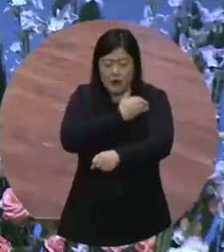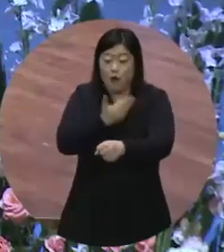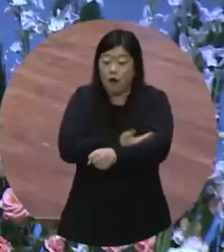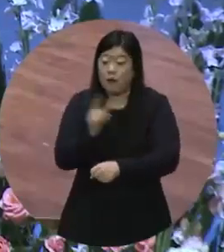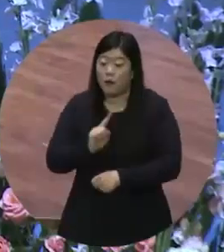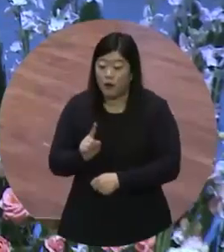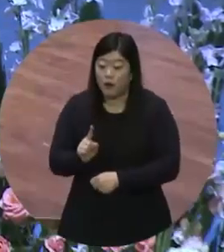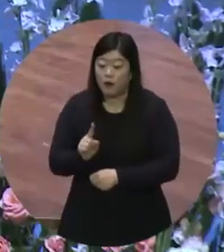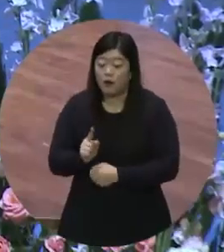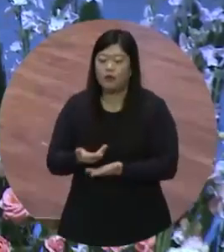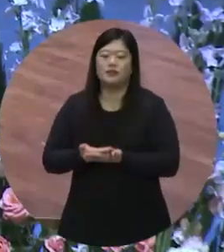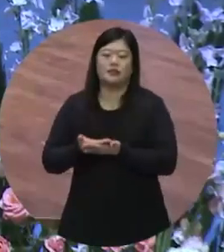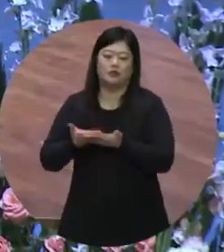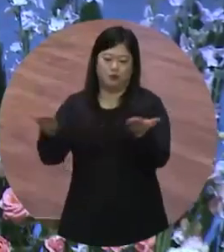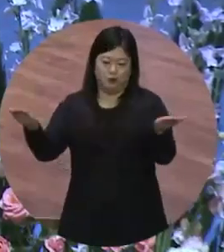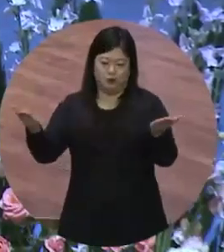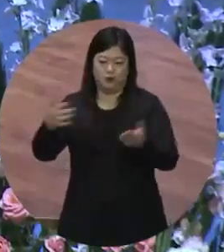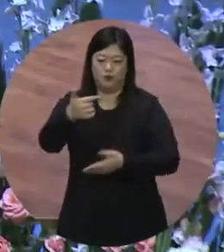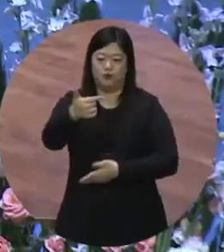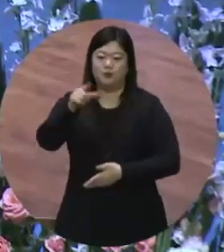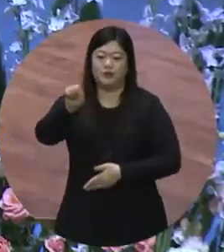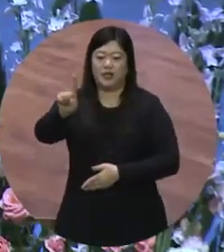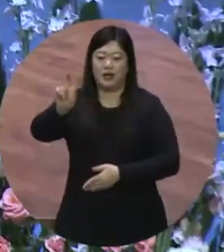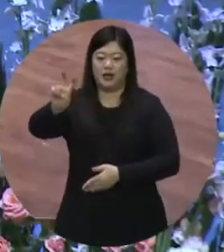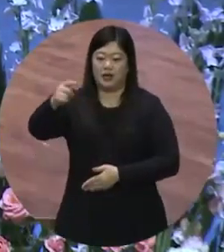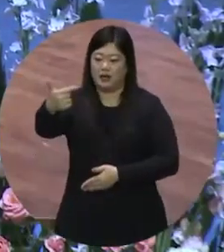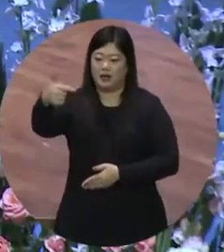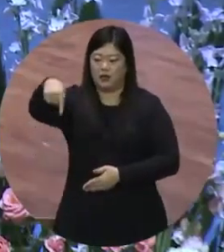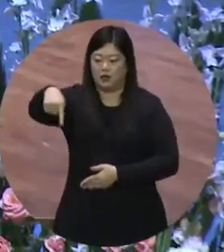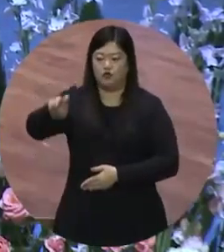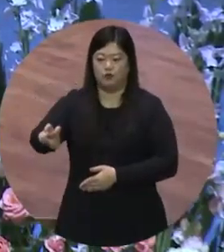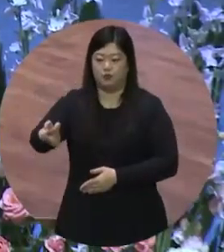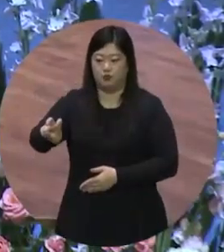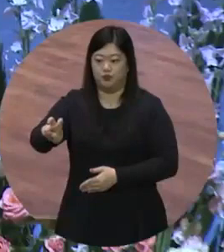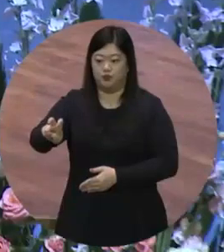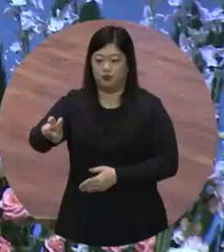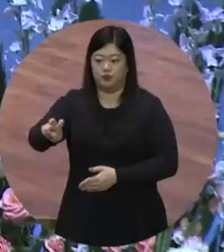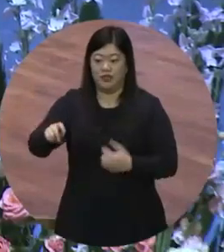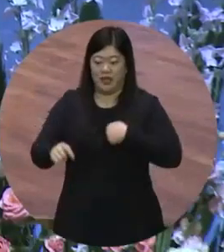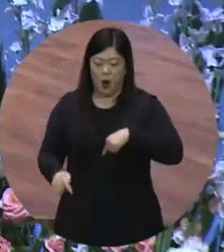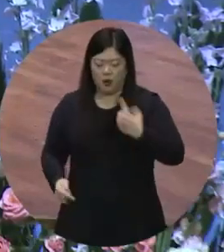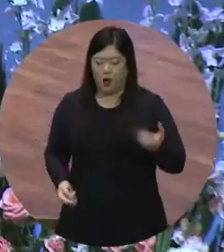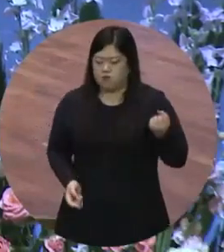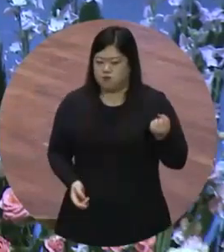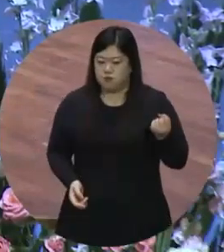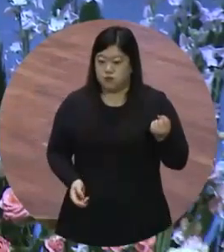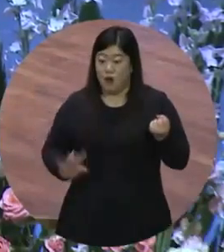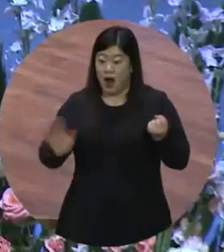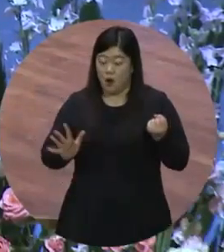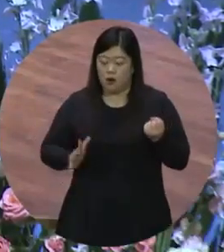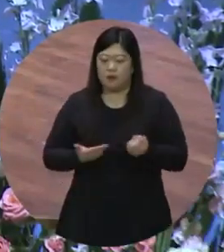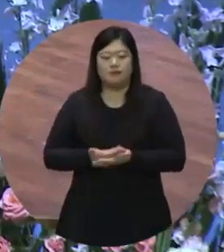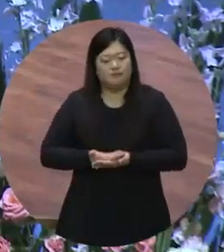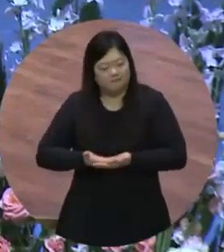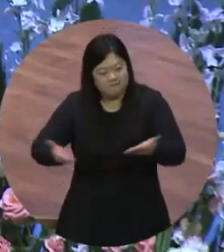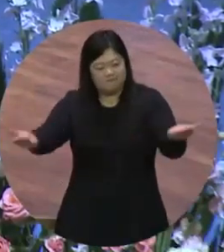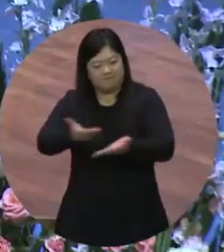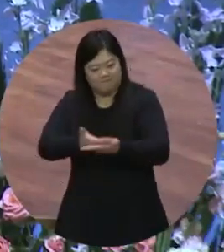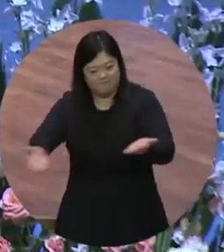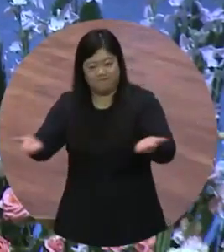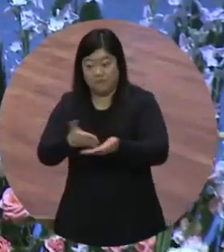한다. 내만 가지고 있는 것이 아니라 나누어줘라. 그게 복음 가진 자의 특권이다. 복음을 나누어주는 것이다.